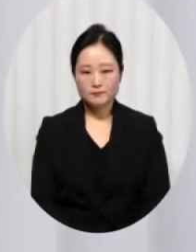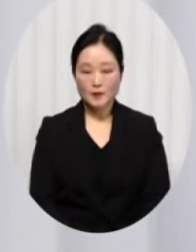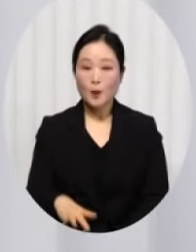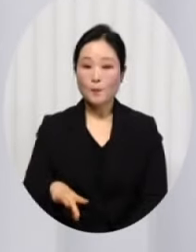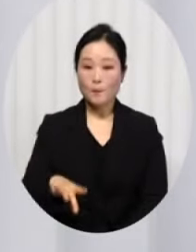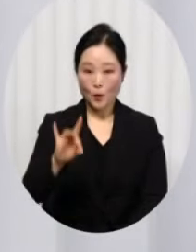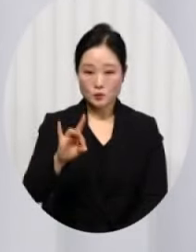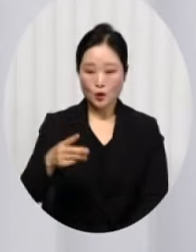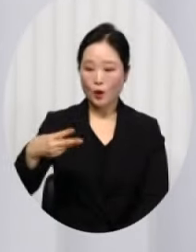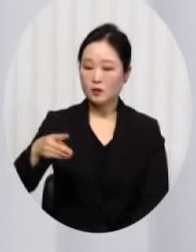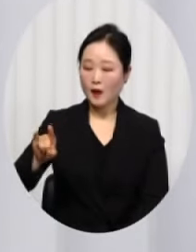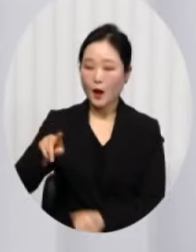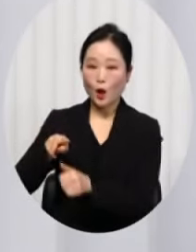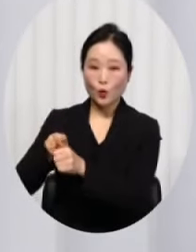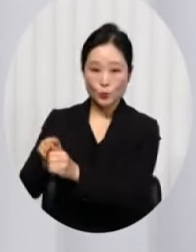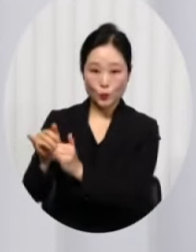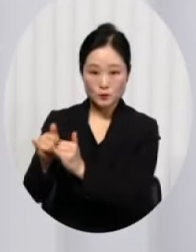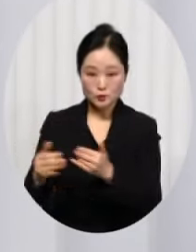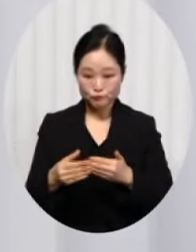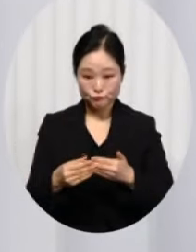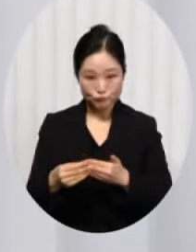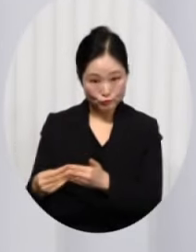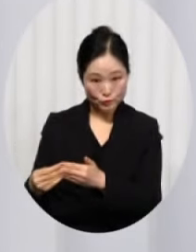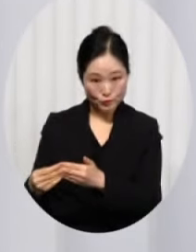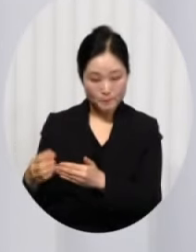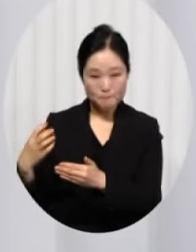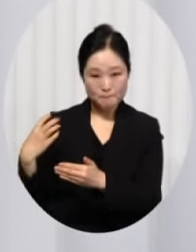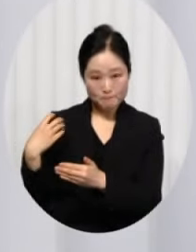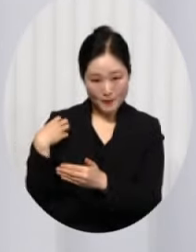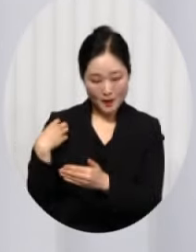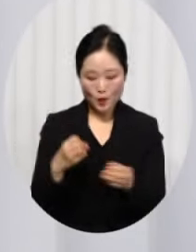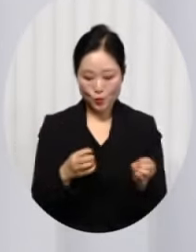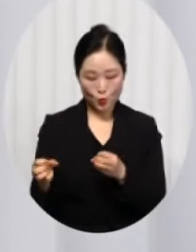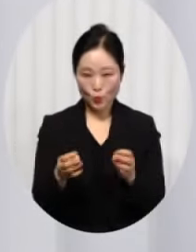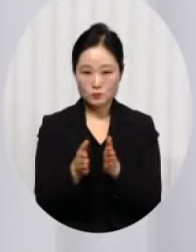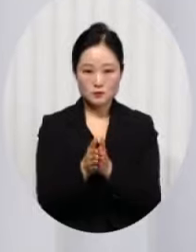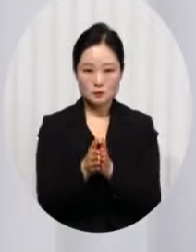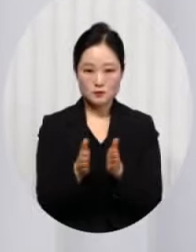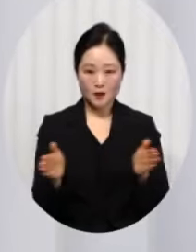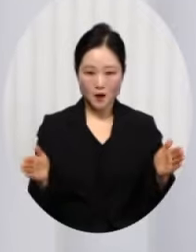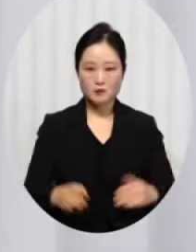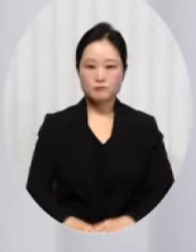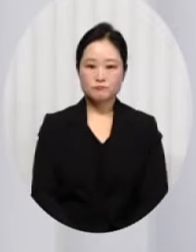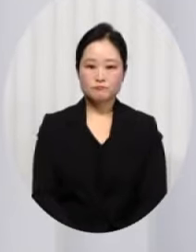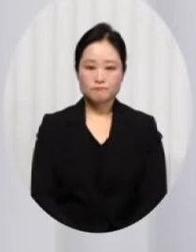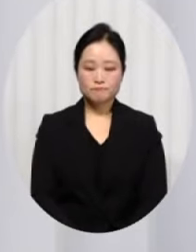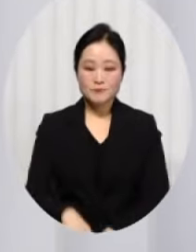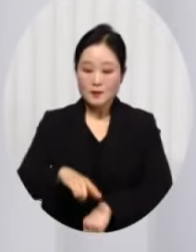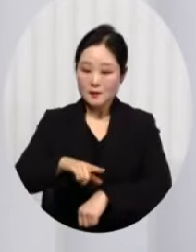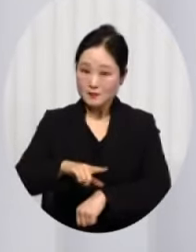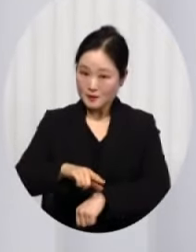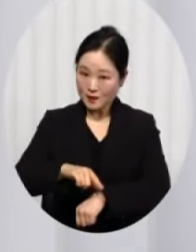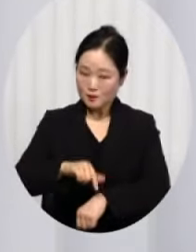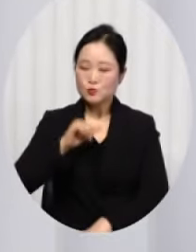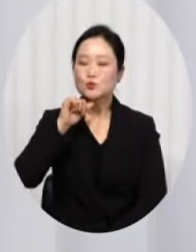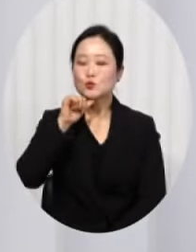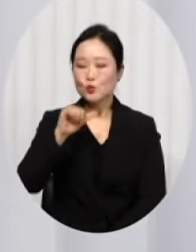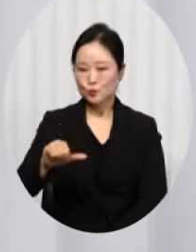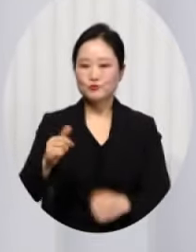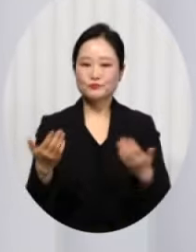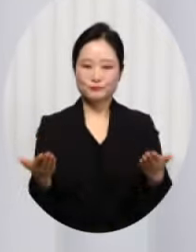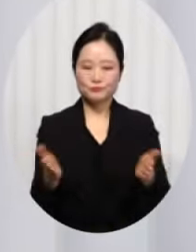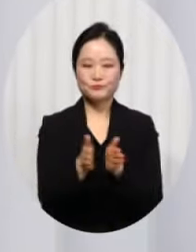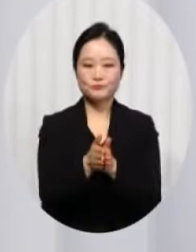그럼 먼저 태영호 후보의 주도로 상호 토론을 시작하겠습니다. 토론 시간은 말씀드린 대로